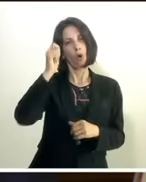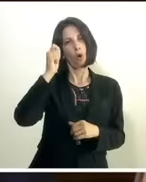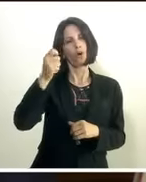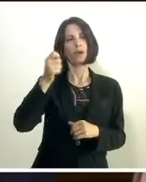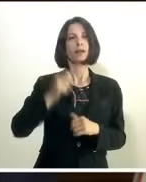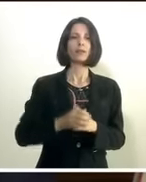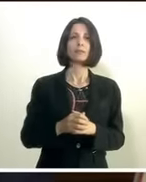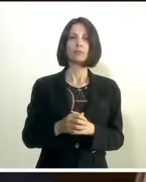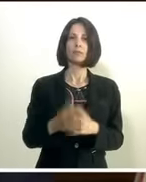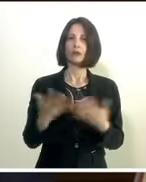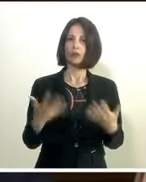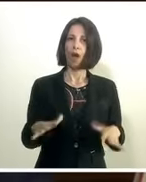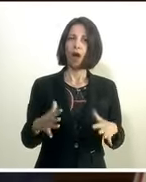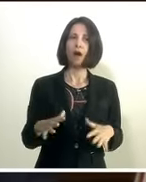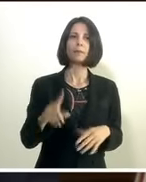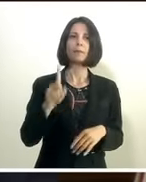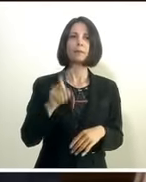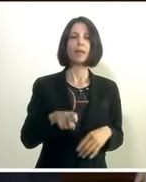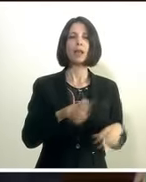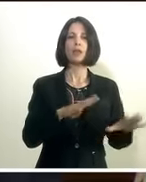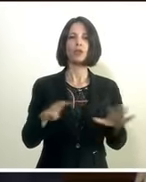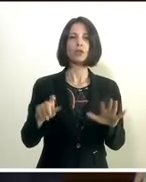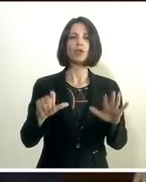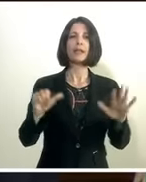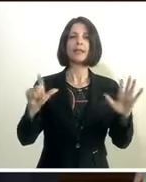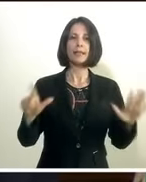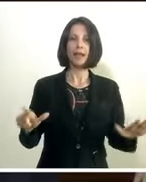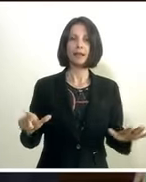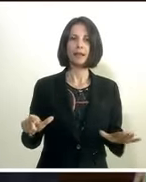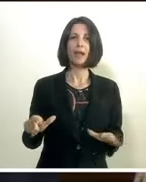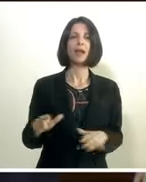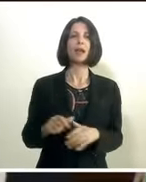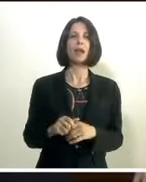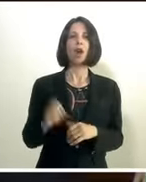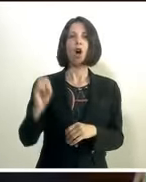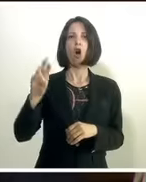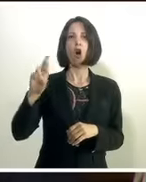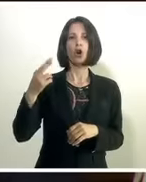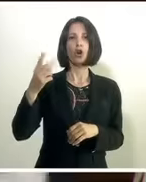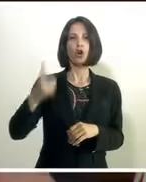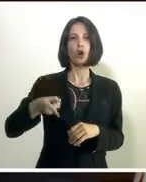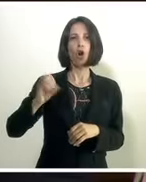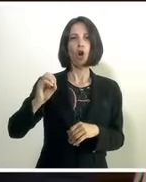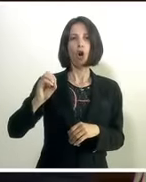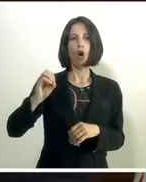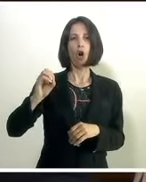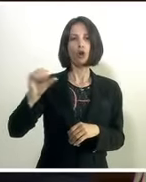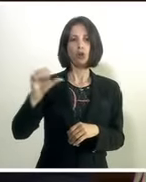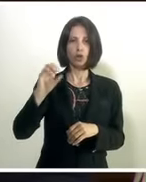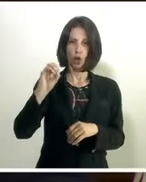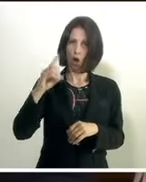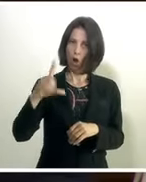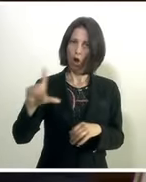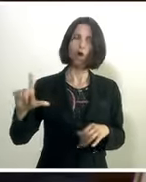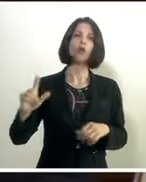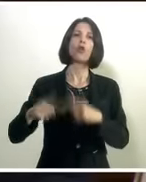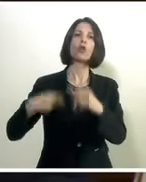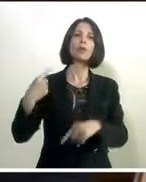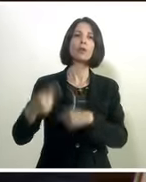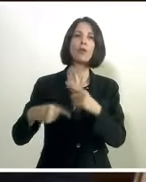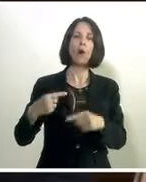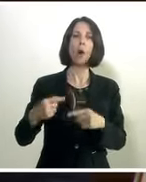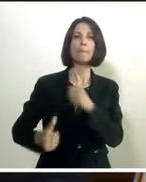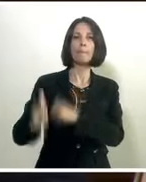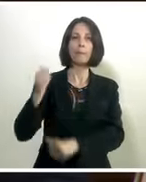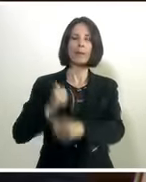17 pose fine alla famigerata disamistade di Orgosolo continuò nell'impegno politico prima con il partito sardo d'azione